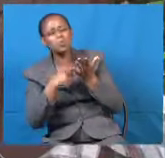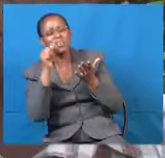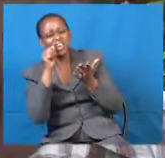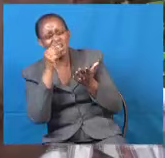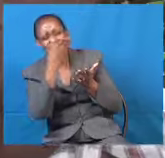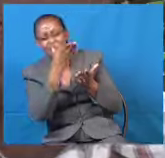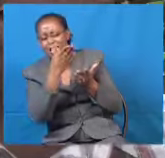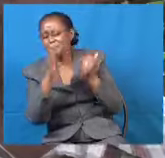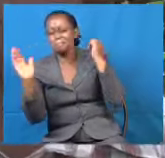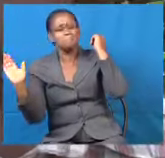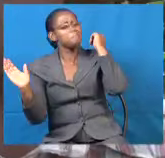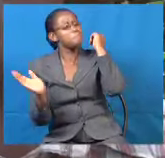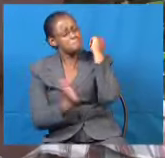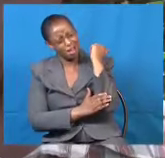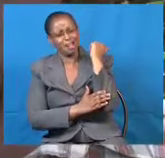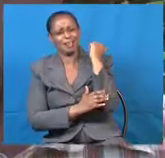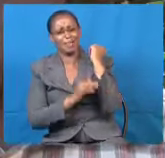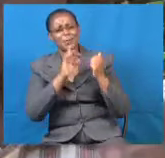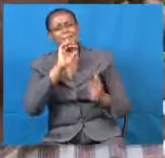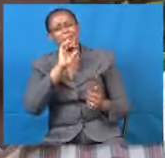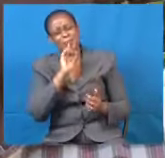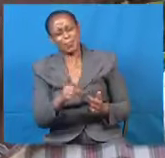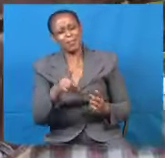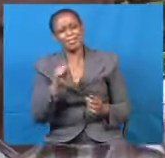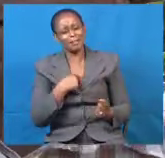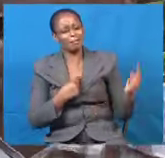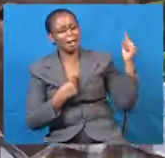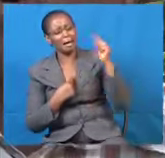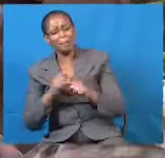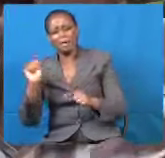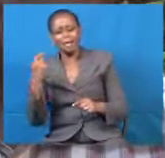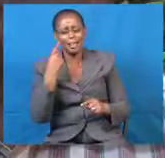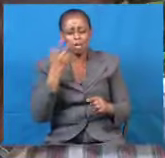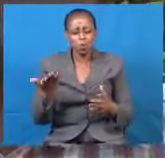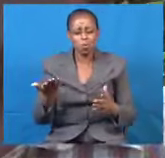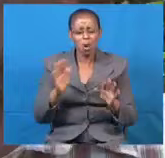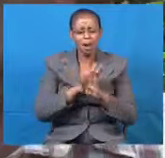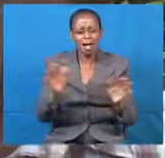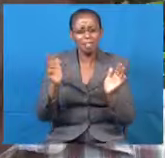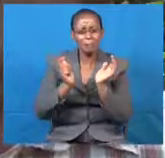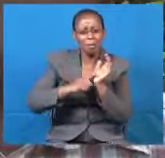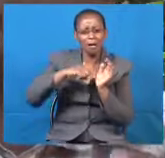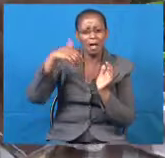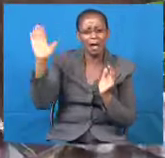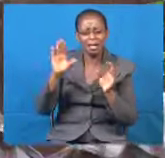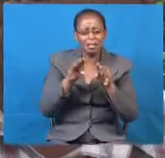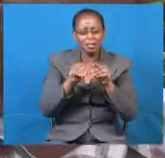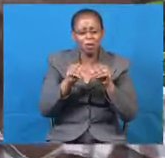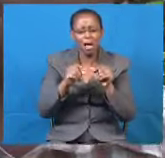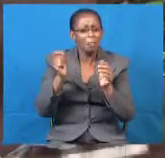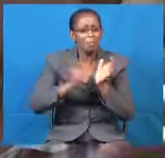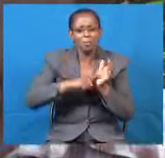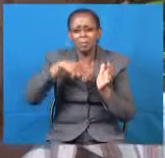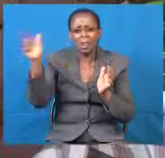ereza bebu alikuwa mtu mbaya sana kwa sababu alikuwa ardhi ni nzuri sana ina udongo mzuri